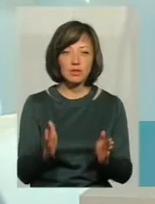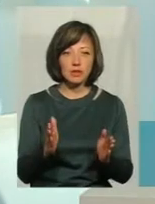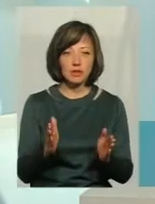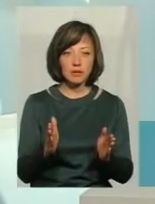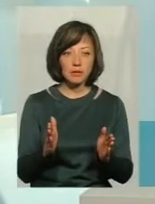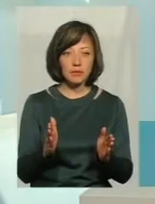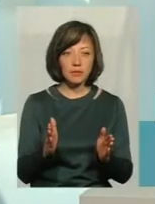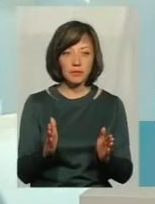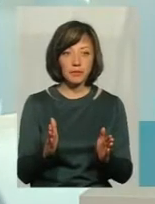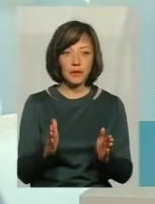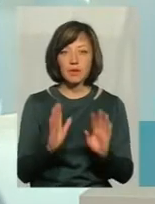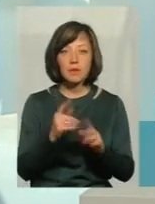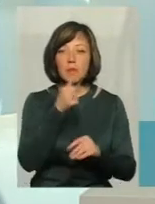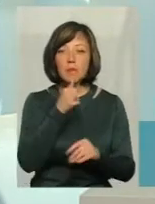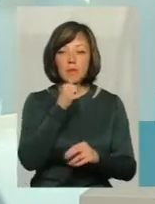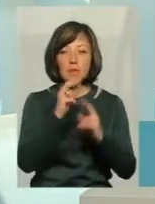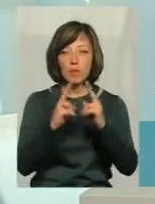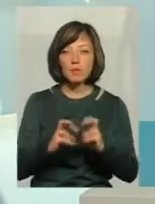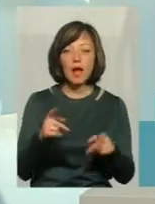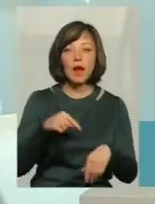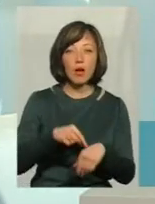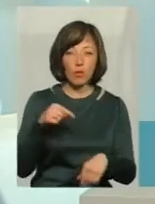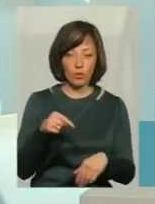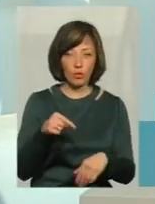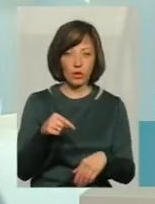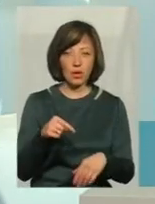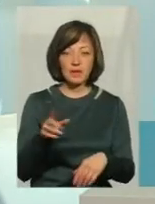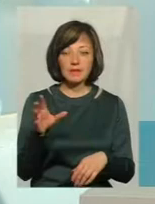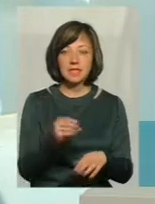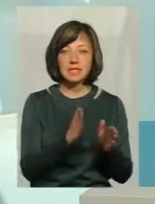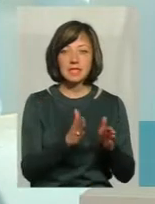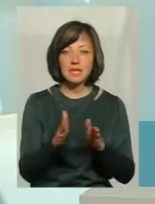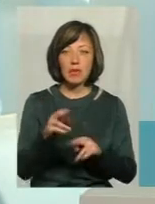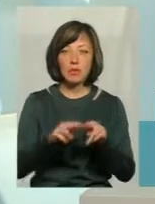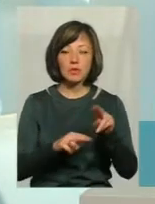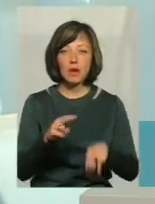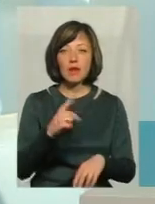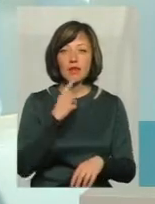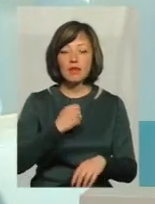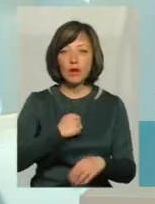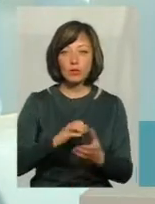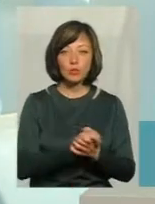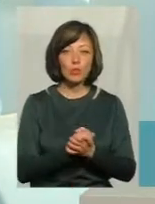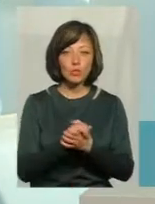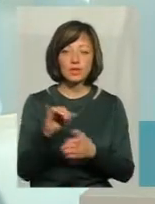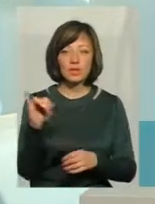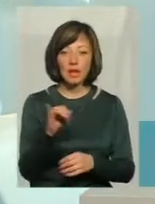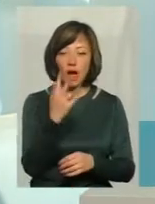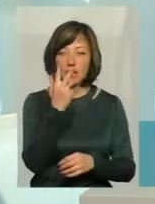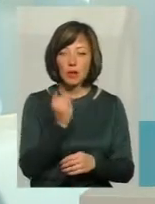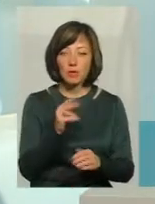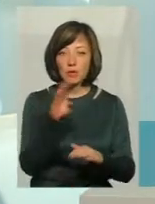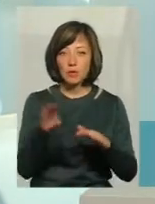там, дослідів. Ми бачимо, як воно реагує, тому що вся система побудована в Радянському Союзі, і да, там, вона адаптована